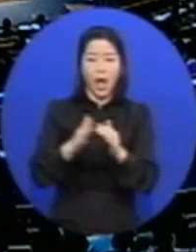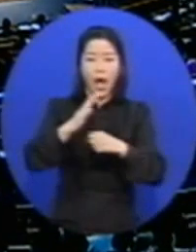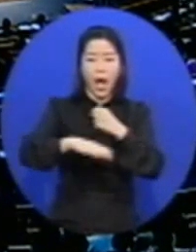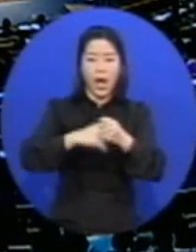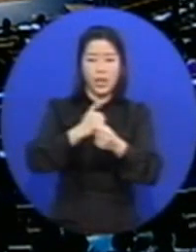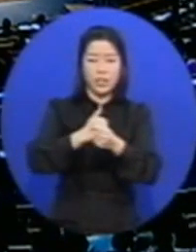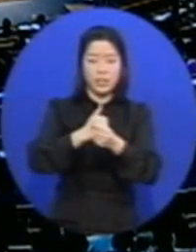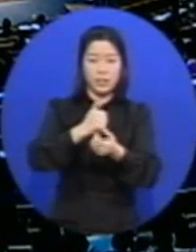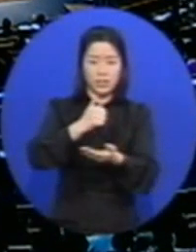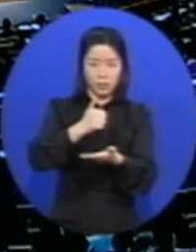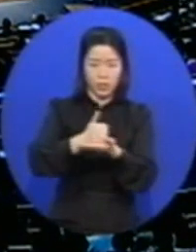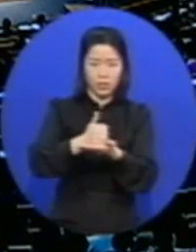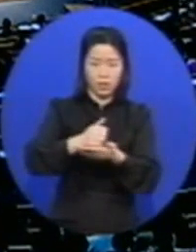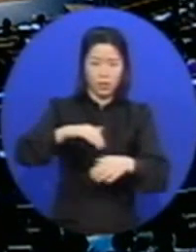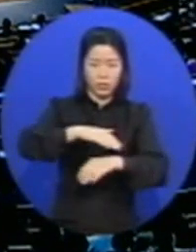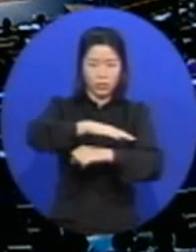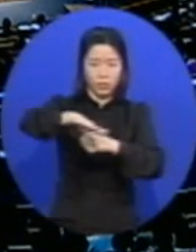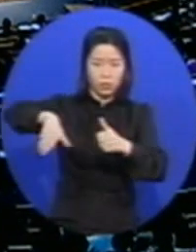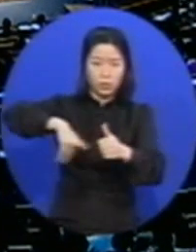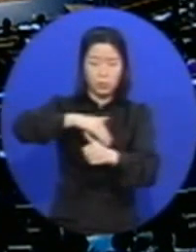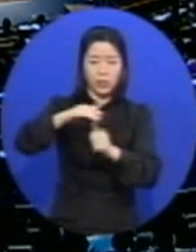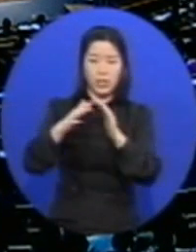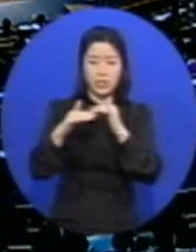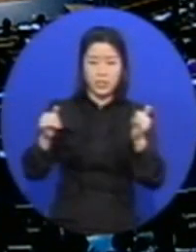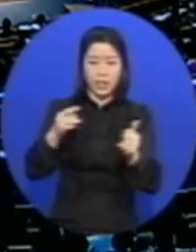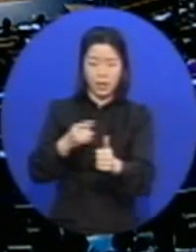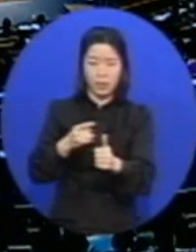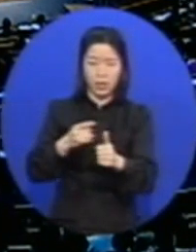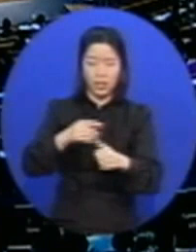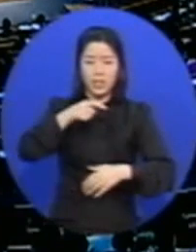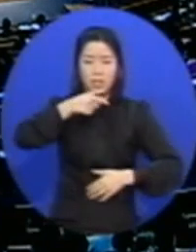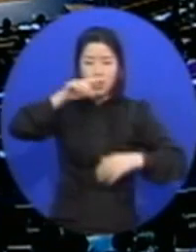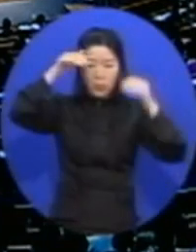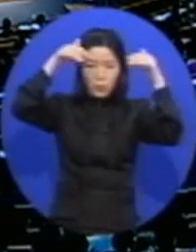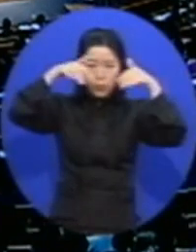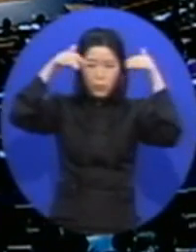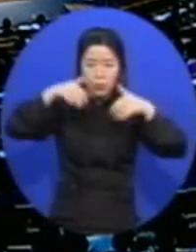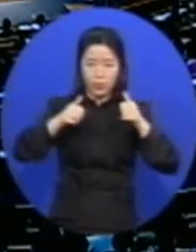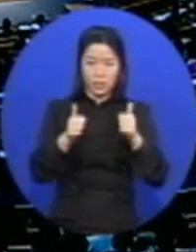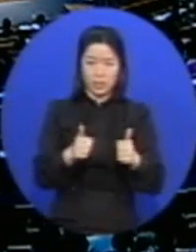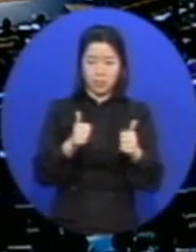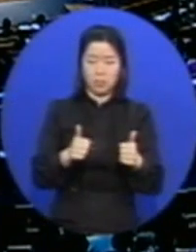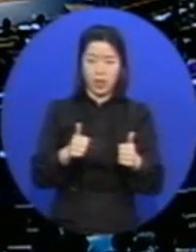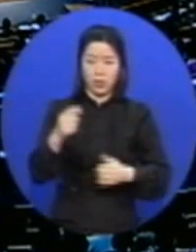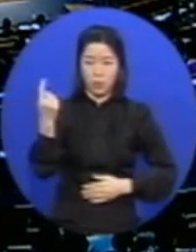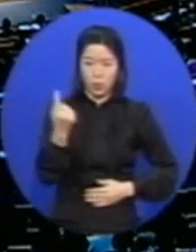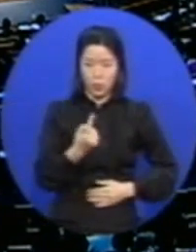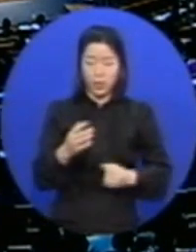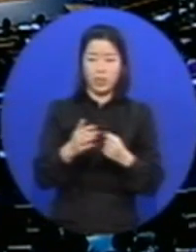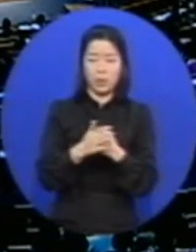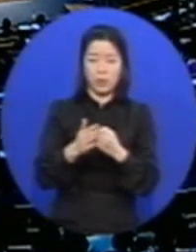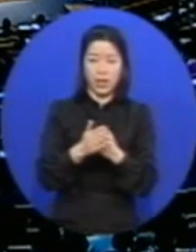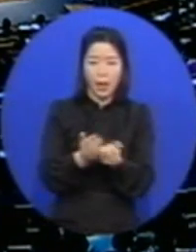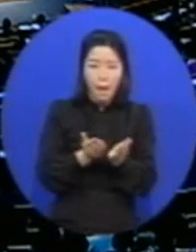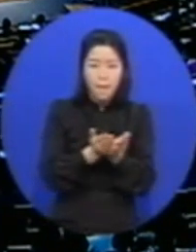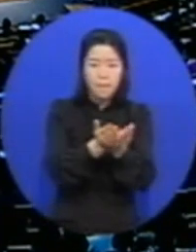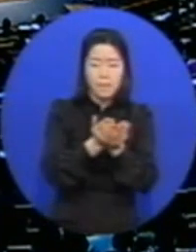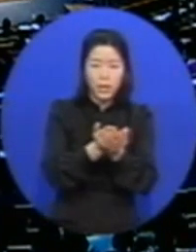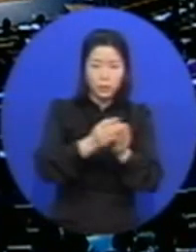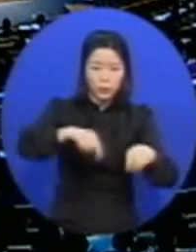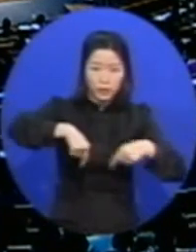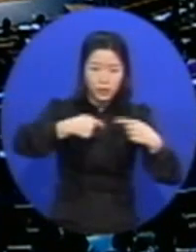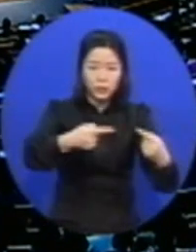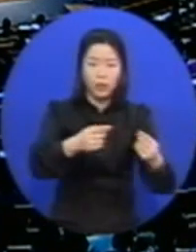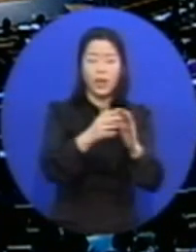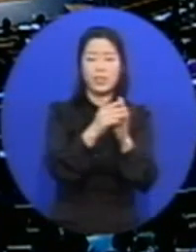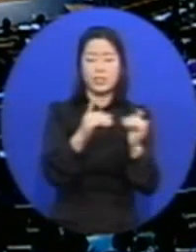사람들에게 끊임없이 이제 홍수 심판이 올텐데 방주에 들어가는 자만 구원받을 것이라고